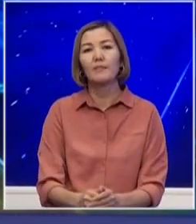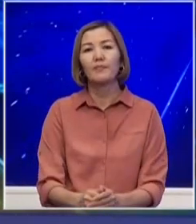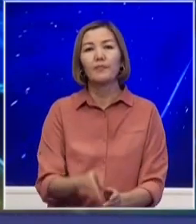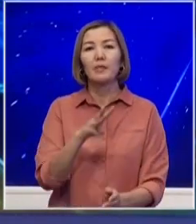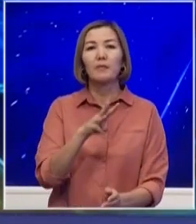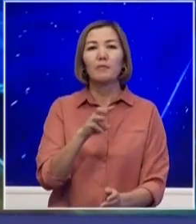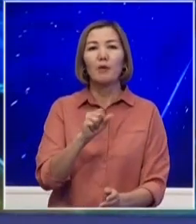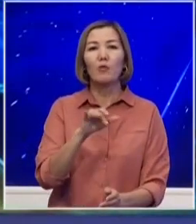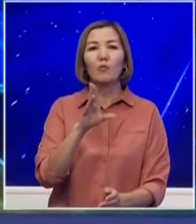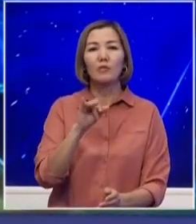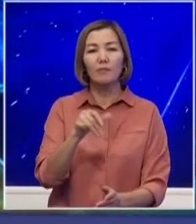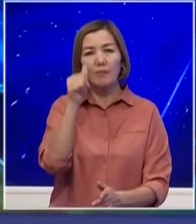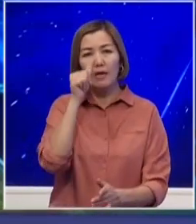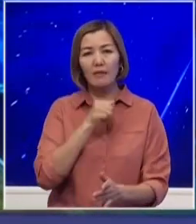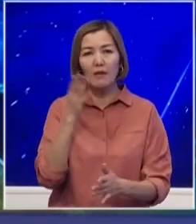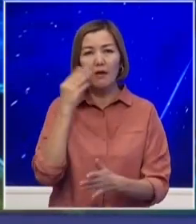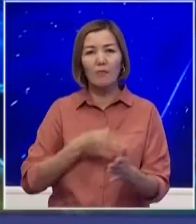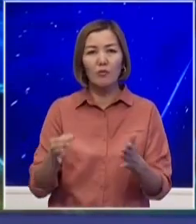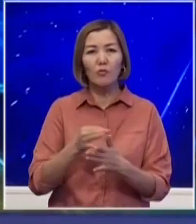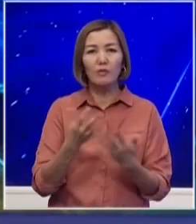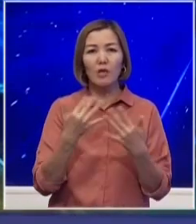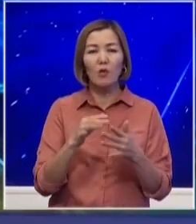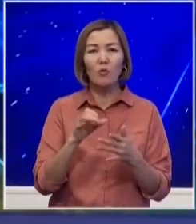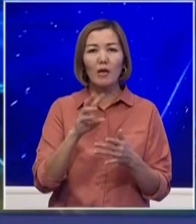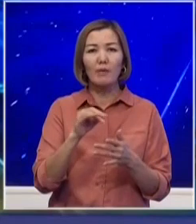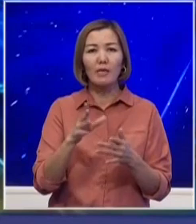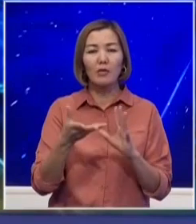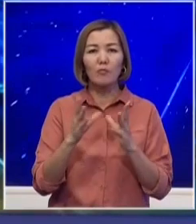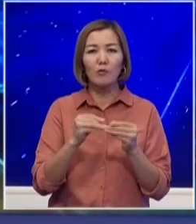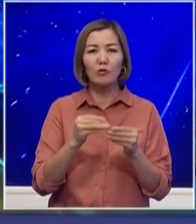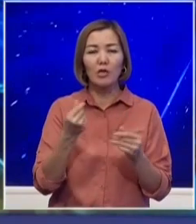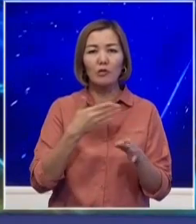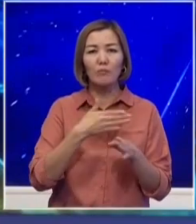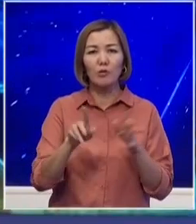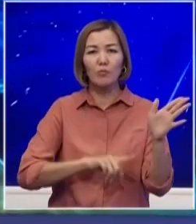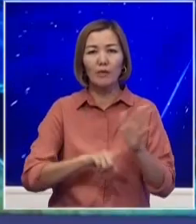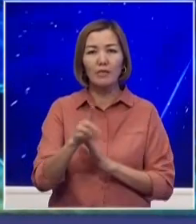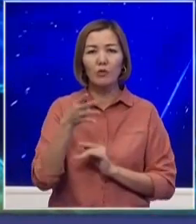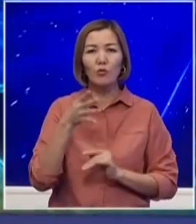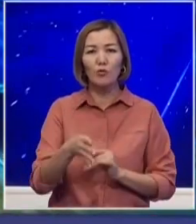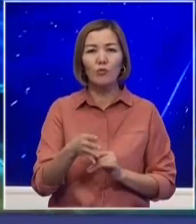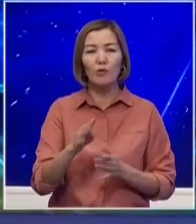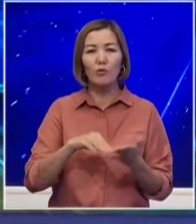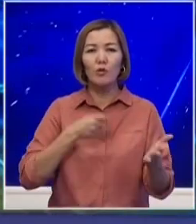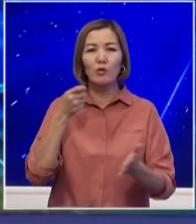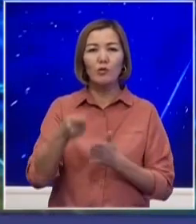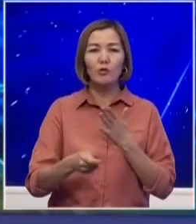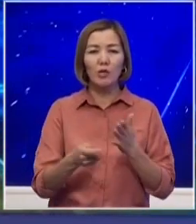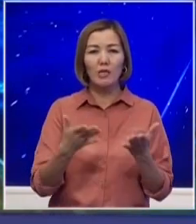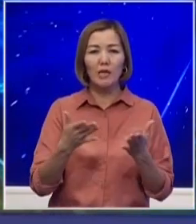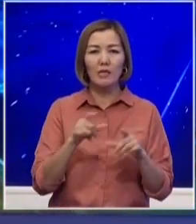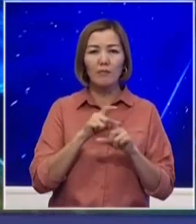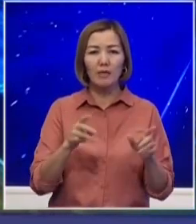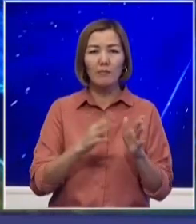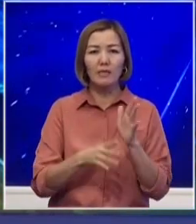Маусым айында Алматы облысында ауыл аманаты бойынша азаматтарға қаржы беру басталады. Қазірдің өзінде 4000-ға жуық өтініш түскен. Құзырлы мекеме